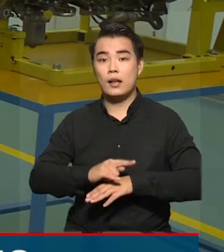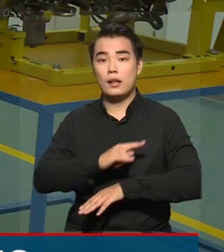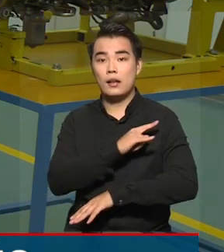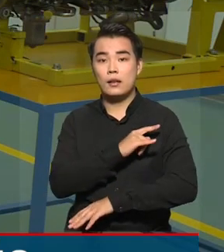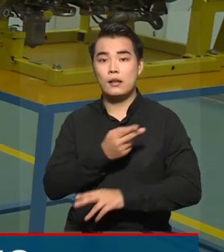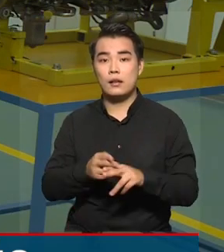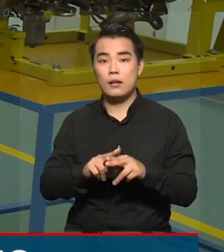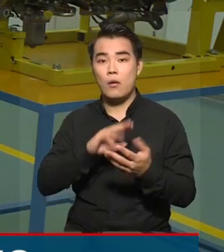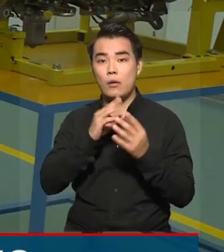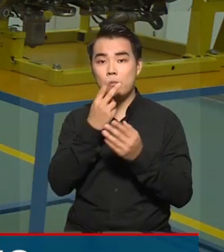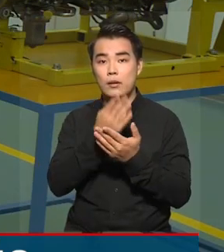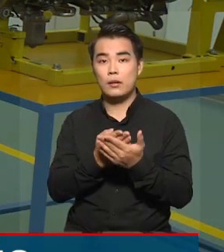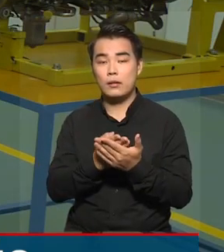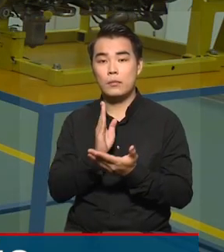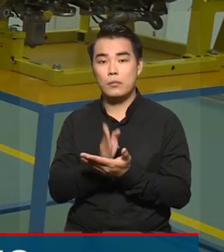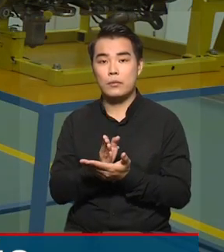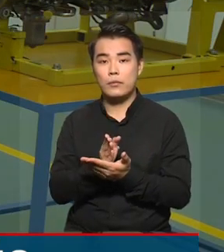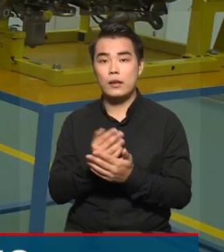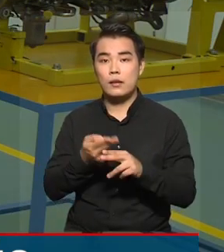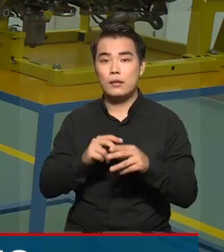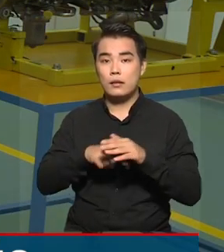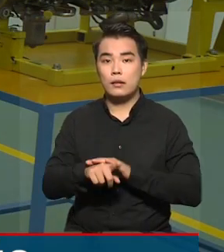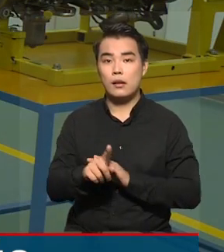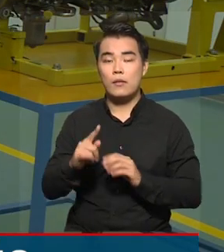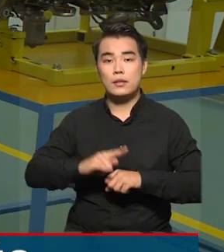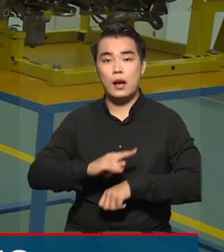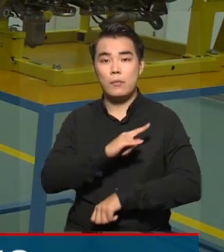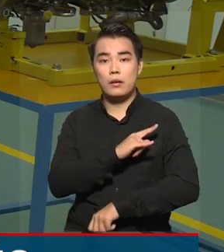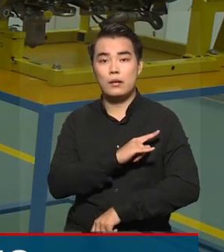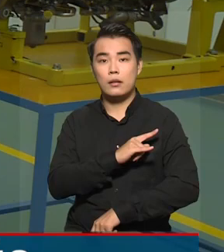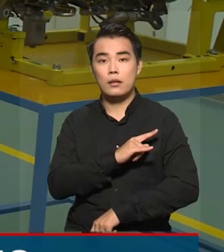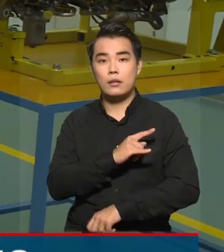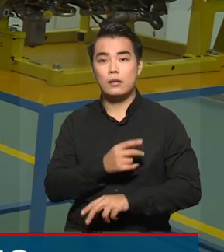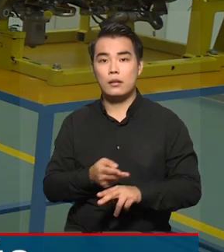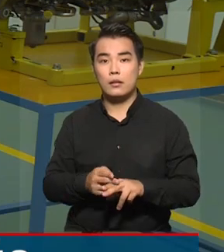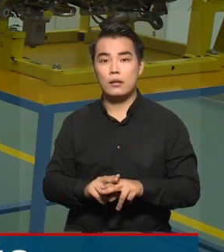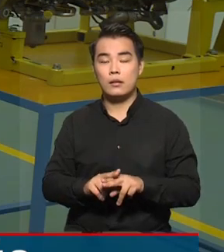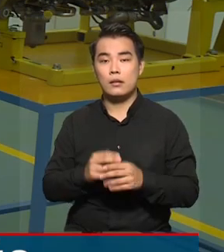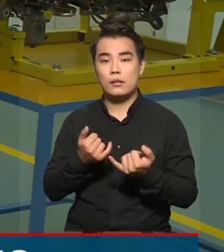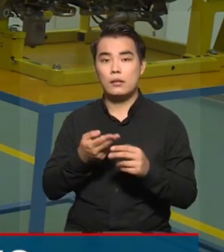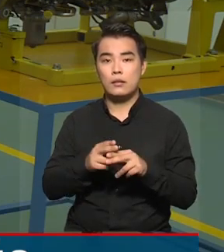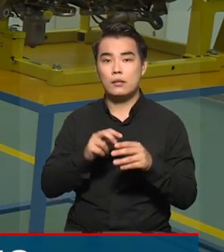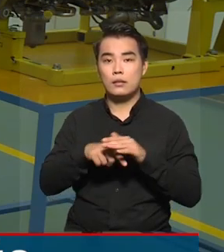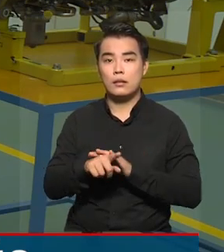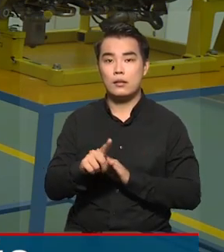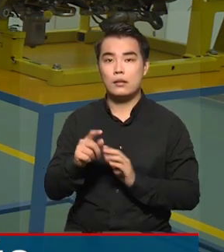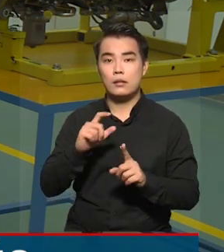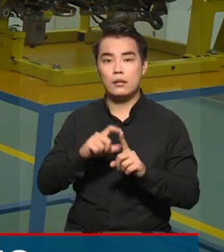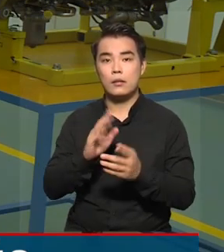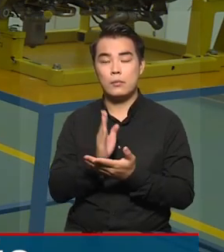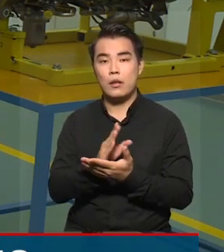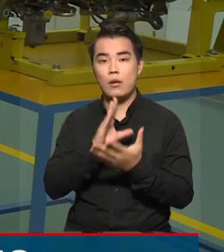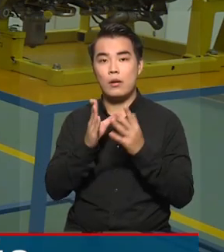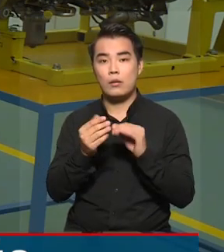ұшақтары, зениттік зымыран кешендері, авиациялық зымырандар, тікұшақтар. Екіншіден, жаңғырту саласында майдандық авиация ұшақтары,